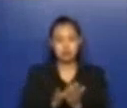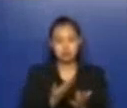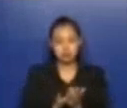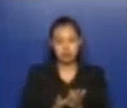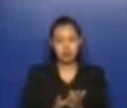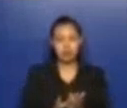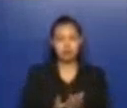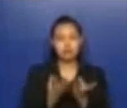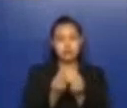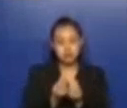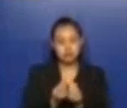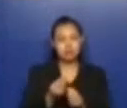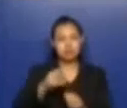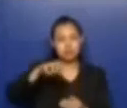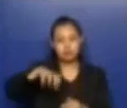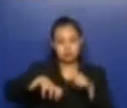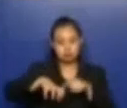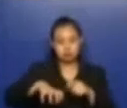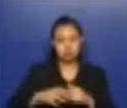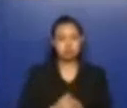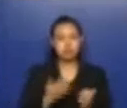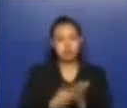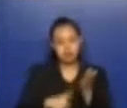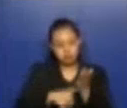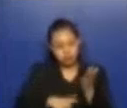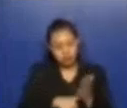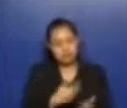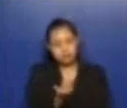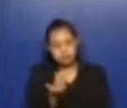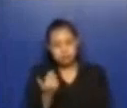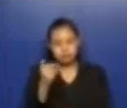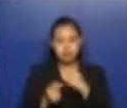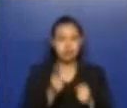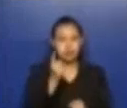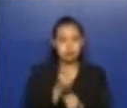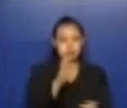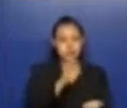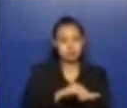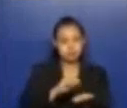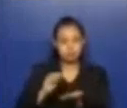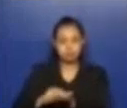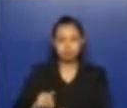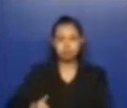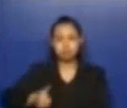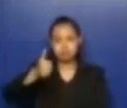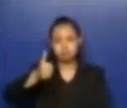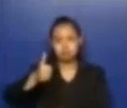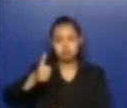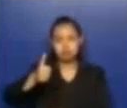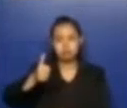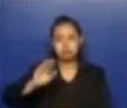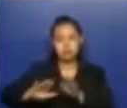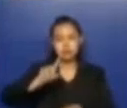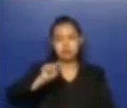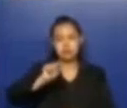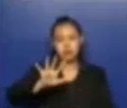ดินในการจัดเก็บภาษีปีหนึ่งจัดเก็บได้ไม่ต่ำกว่า25ล้านบ